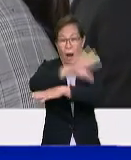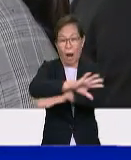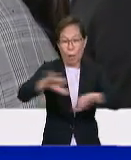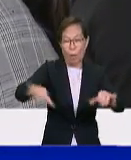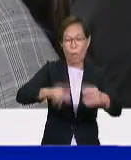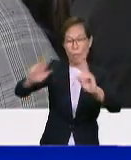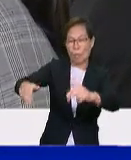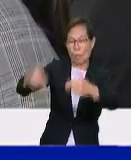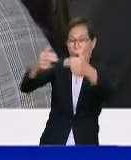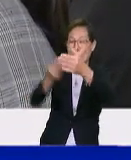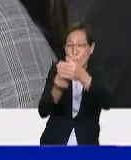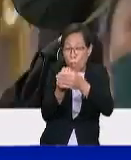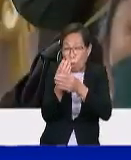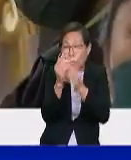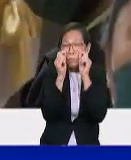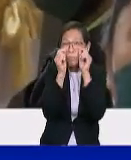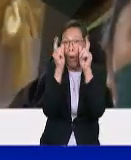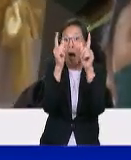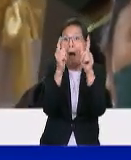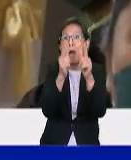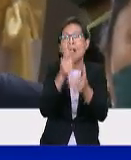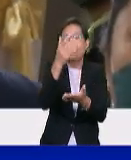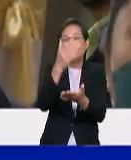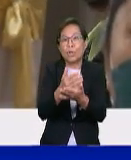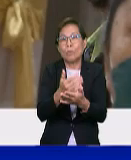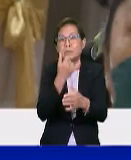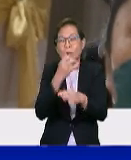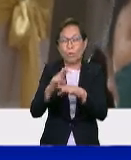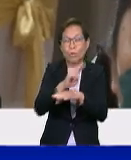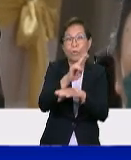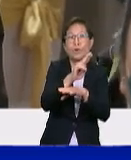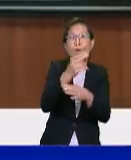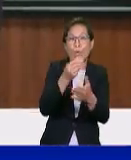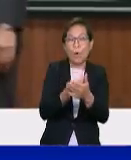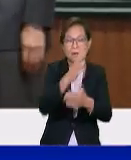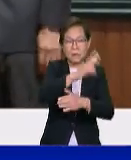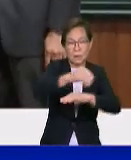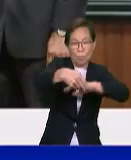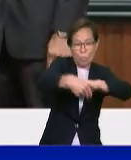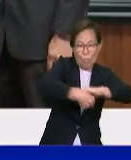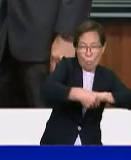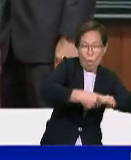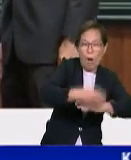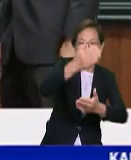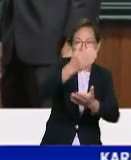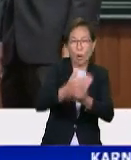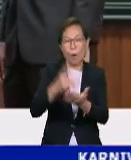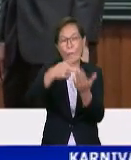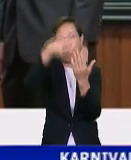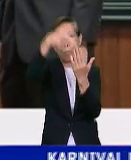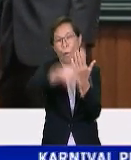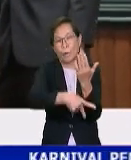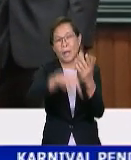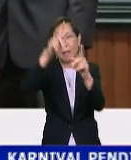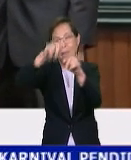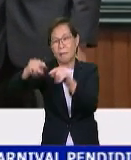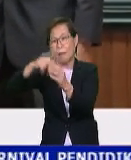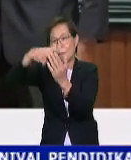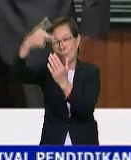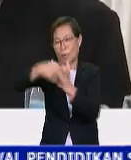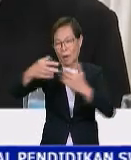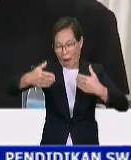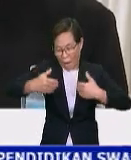Maya memupuk kesedaran memerangi penyelewangan kuasa pecah amanah dan rasuah Sempena program ini pelbagai pengisian